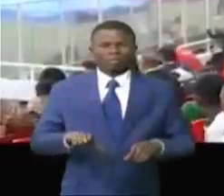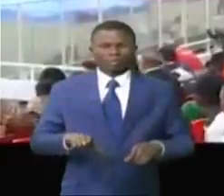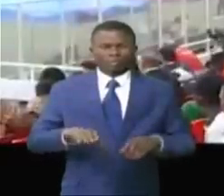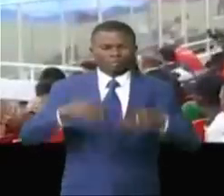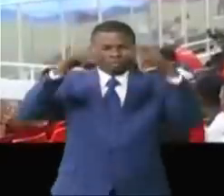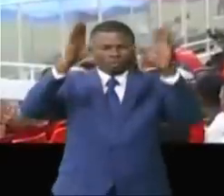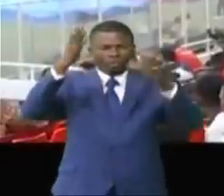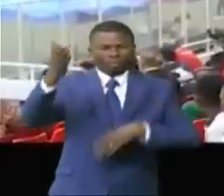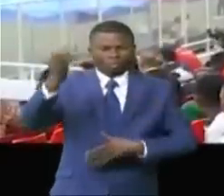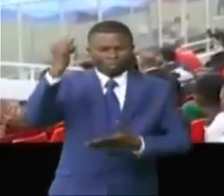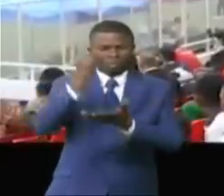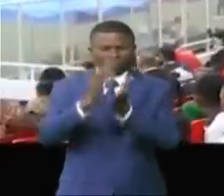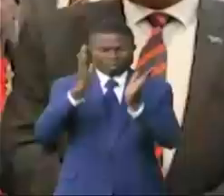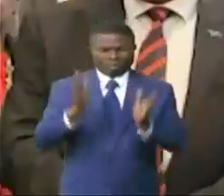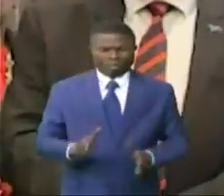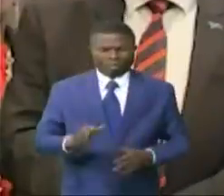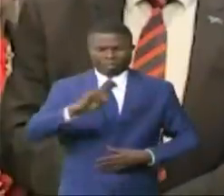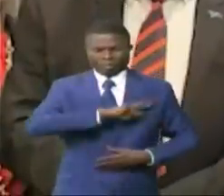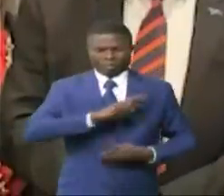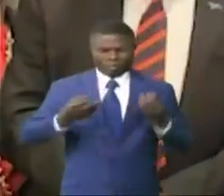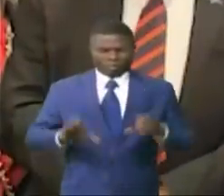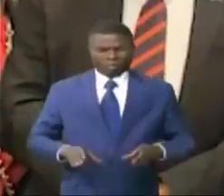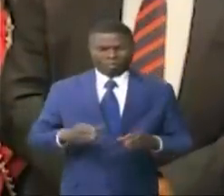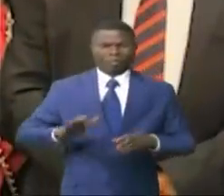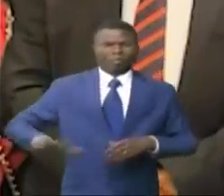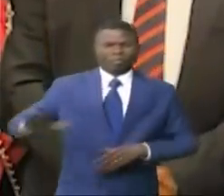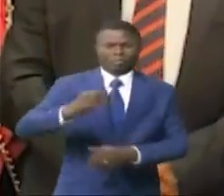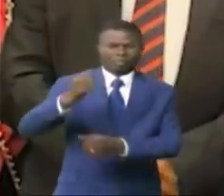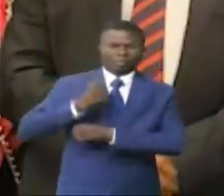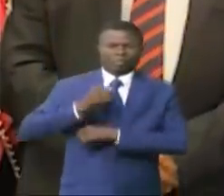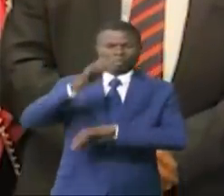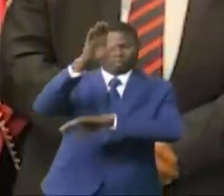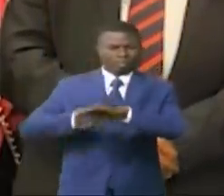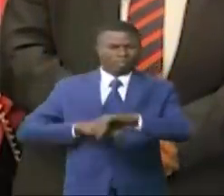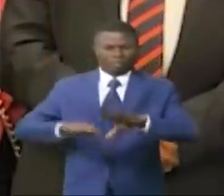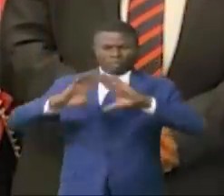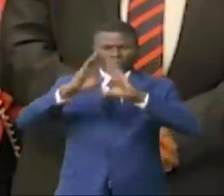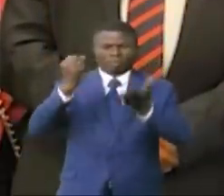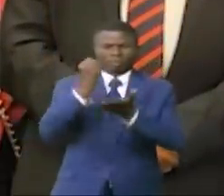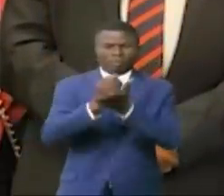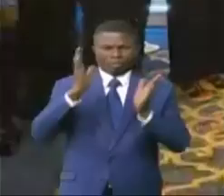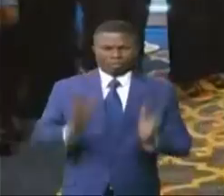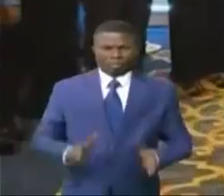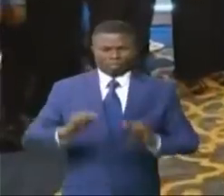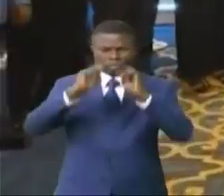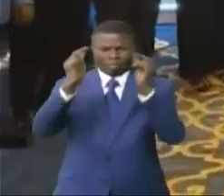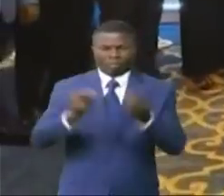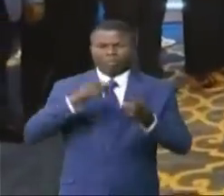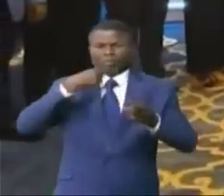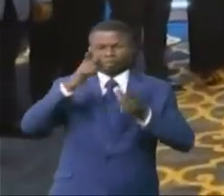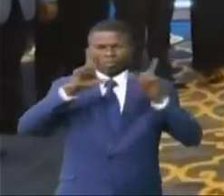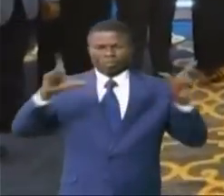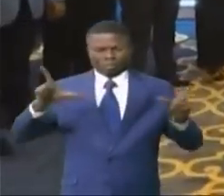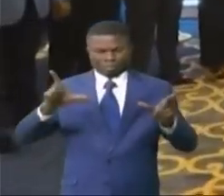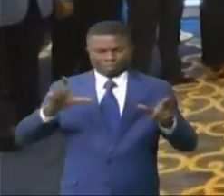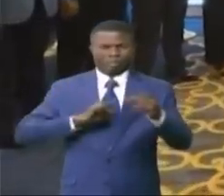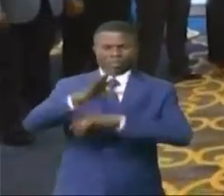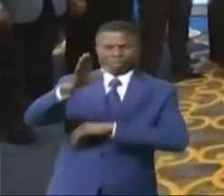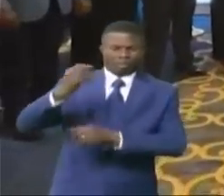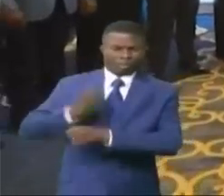l'extérieur. L'ambassadeur de la RDC au Canada a invité tous les ambassadeurs du groupe francophone accrédité